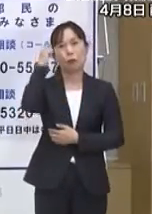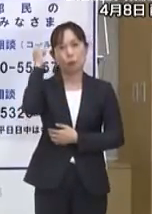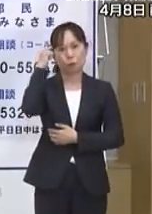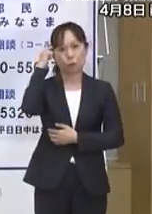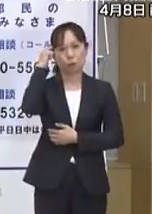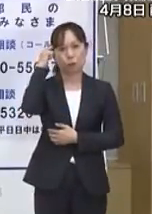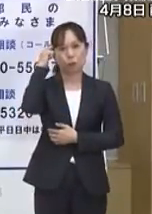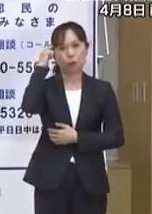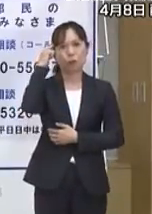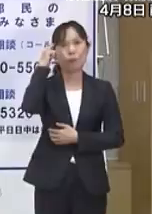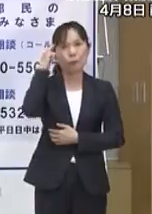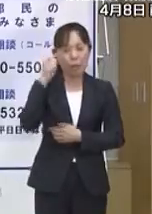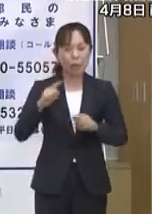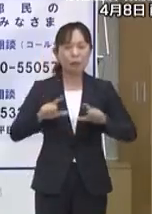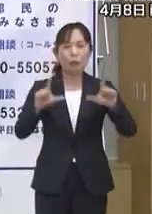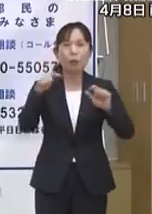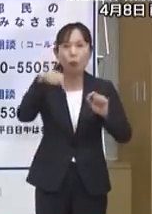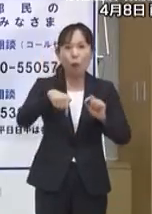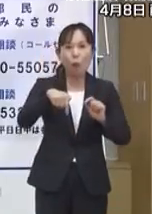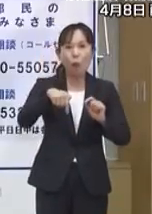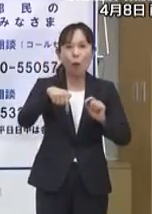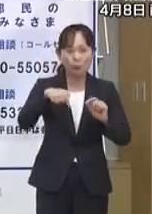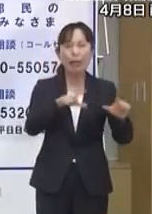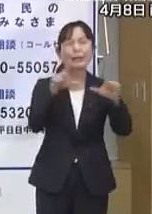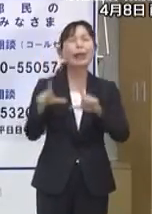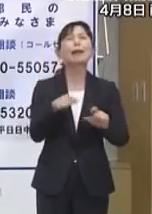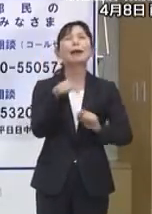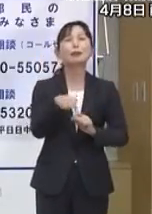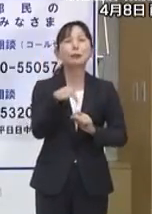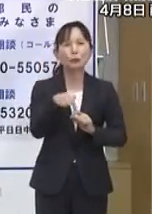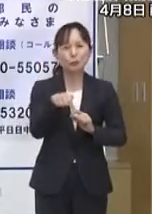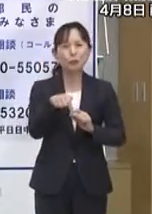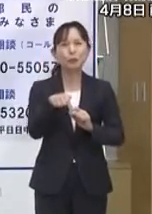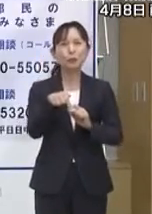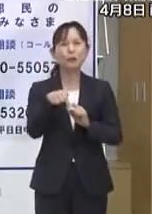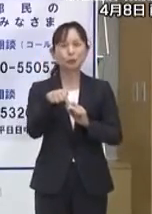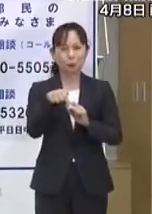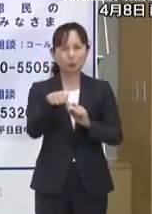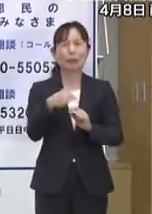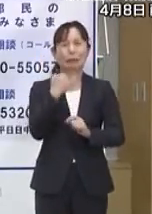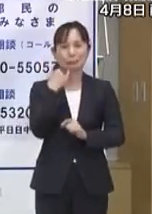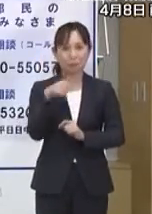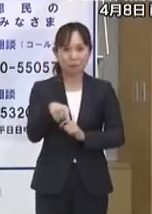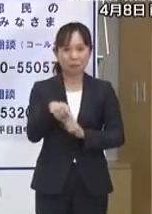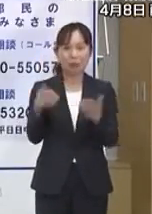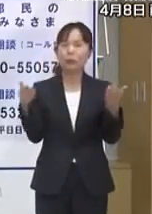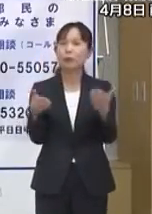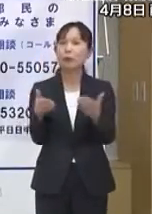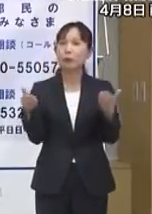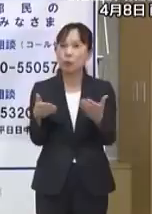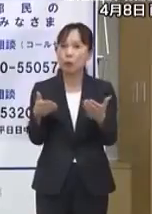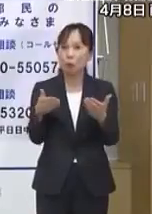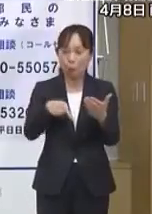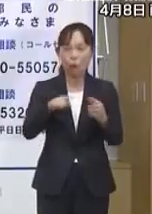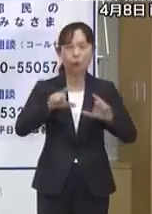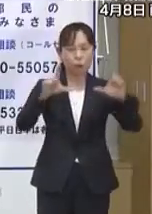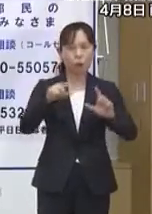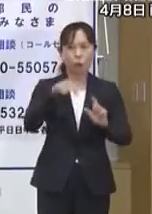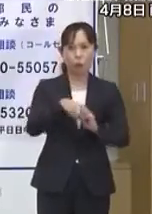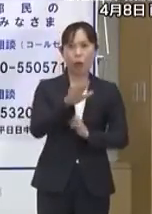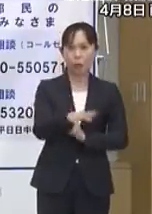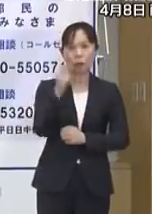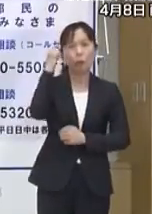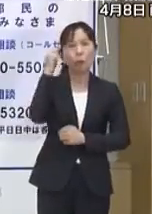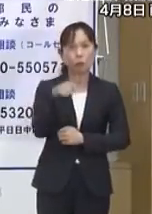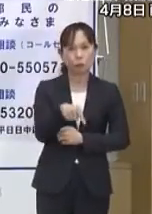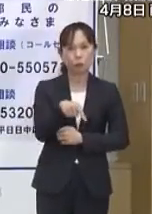の方が東京にいまあほ住まいは近隣県そして仕事は東京という方々